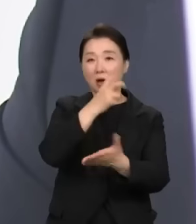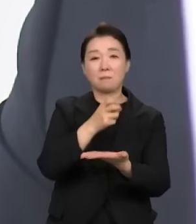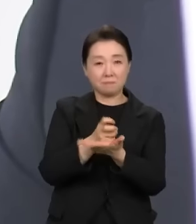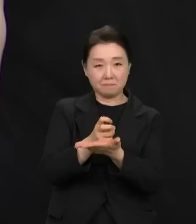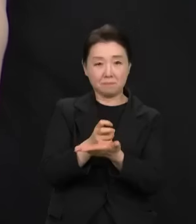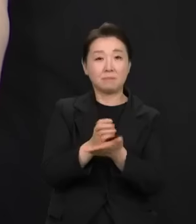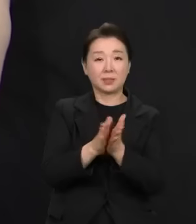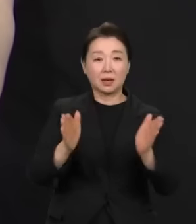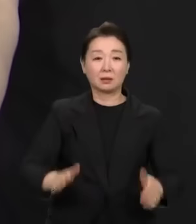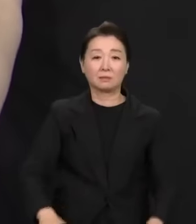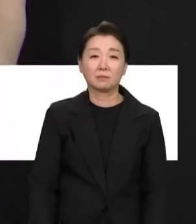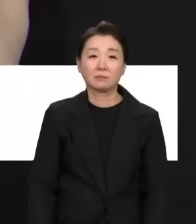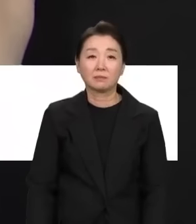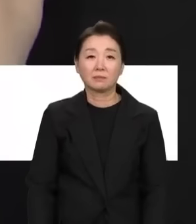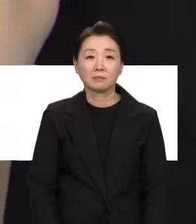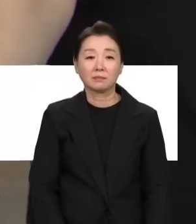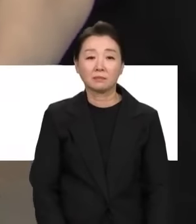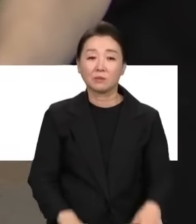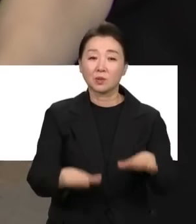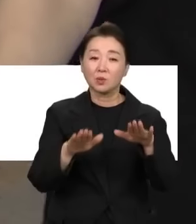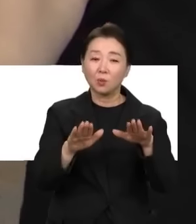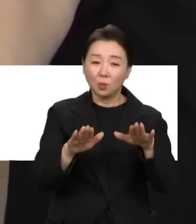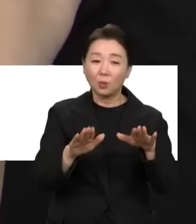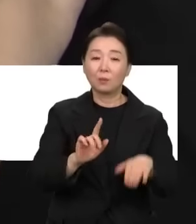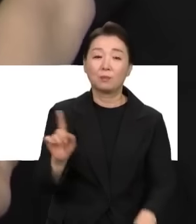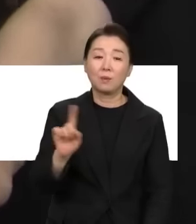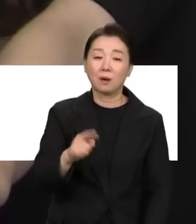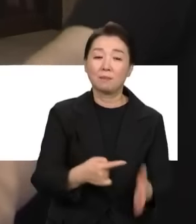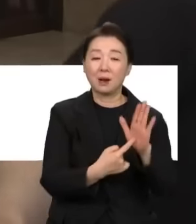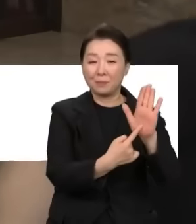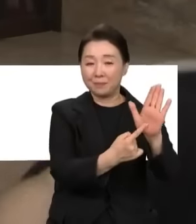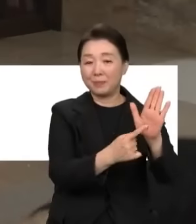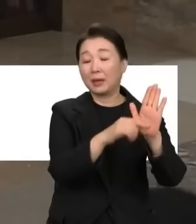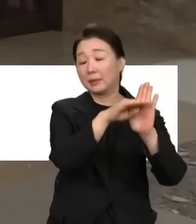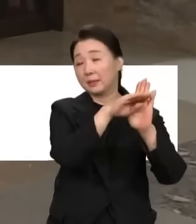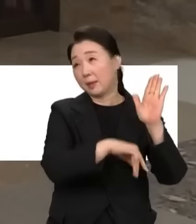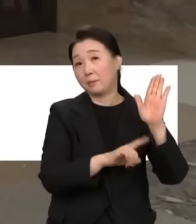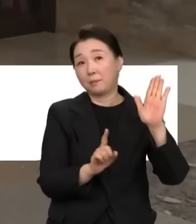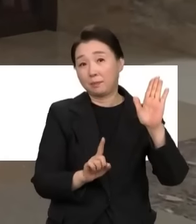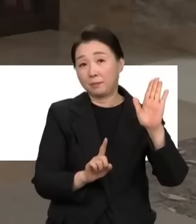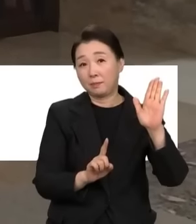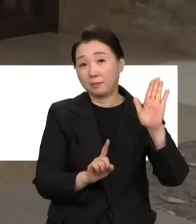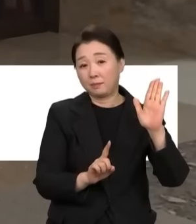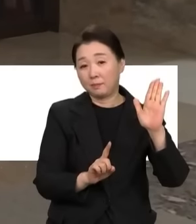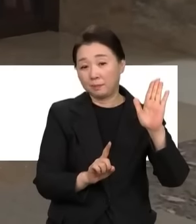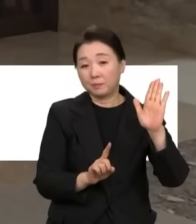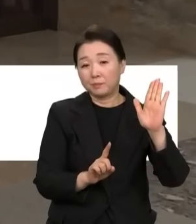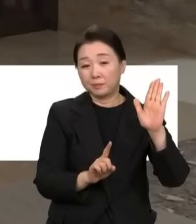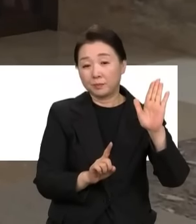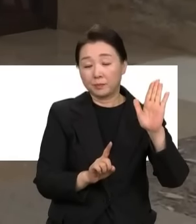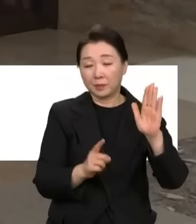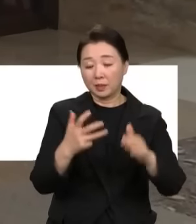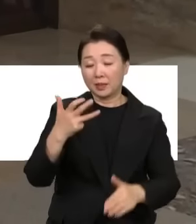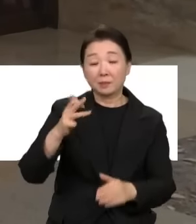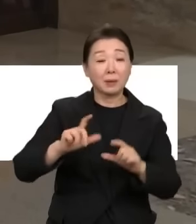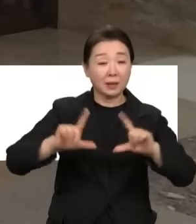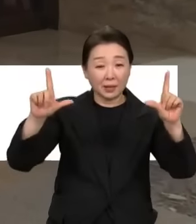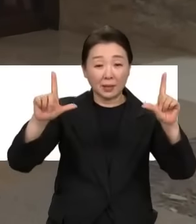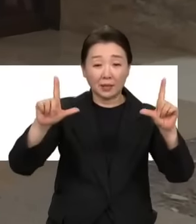출범시켰습니다. 오늘은 저희가 발표하기로 한 내용은 18일 날 특검과